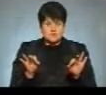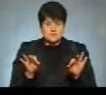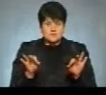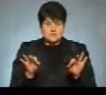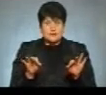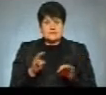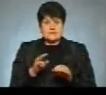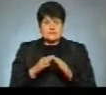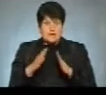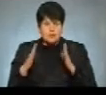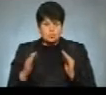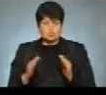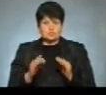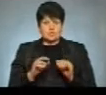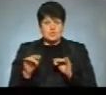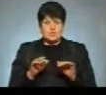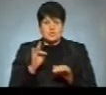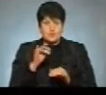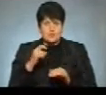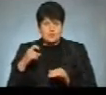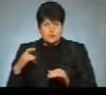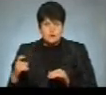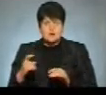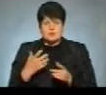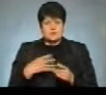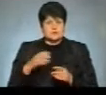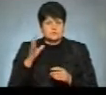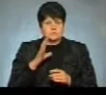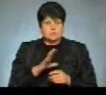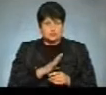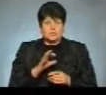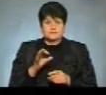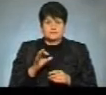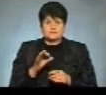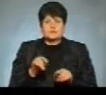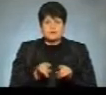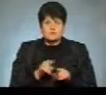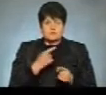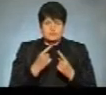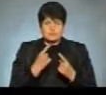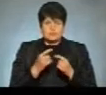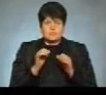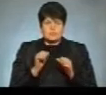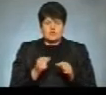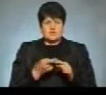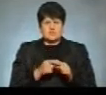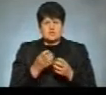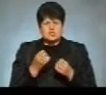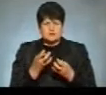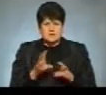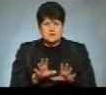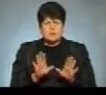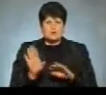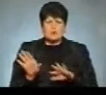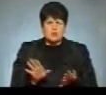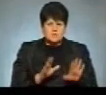демократичного табору, рухівського табору, яких я слухав, які говорили офіційно чи неофіційно, також казали, та може ще не пора, хай це пройде,